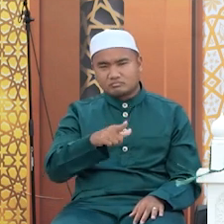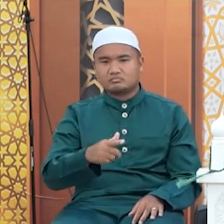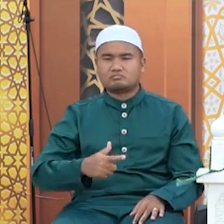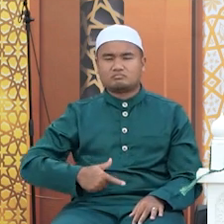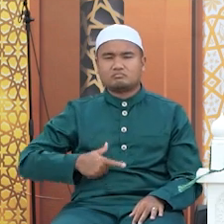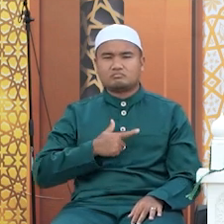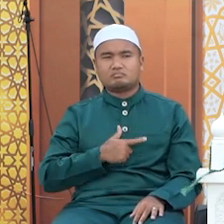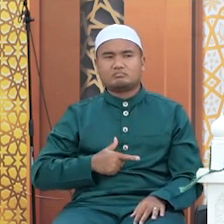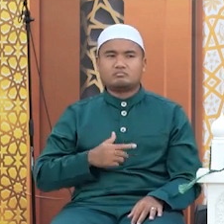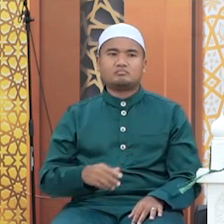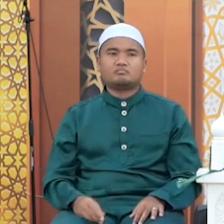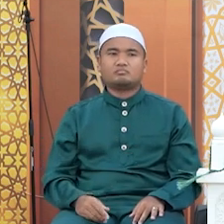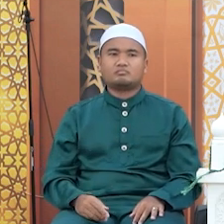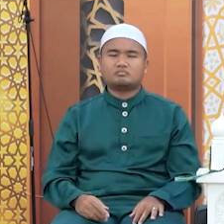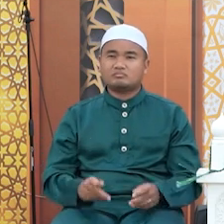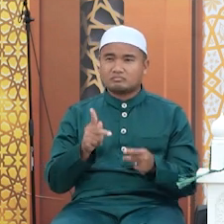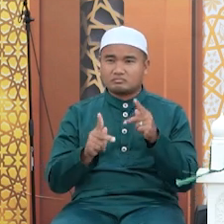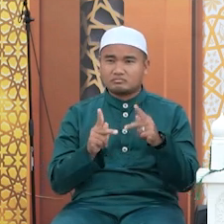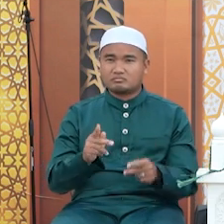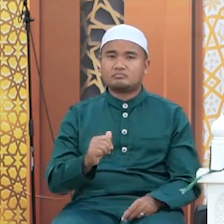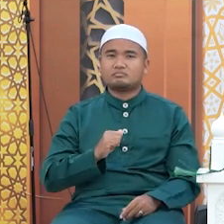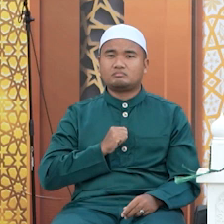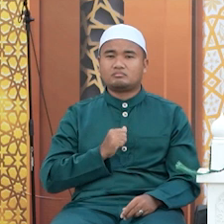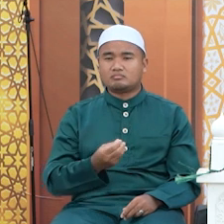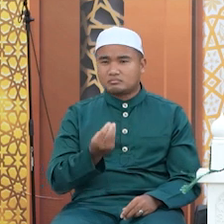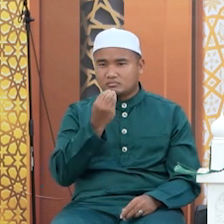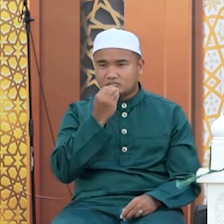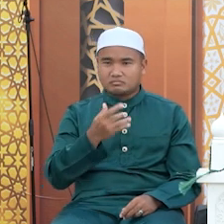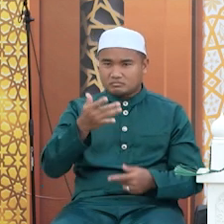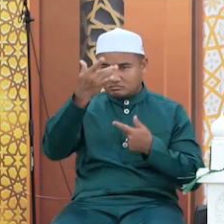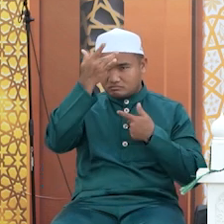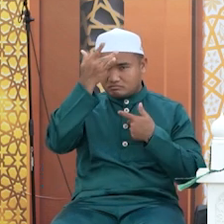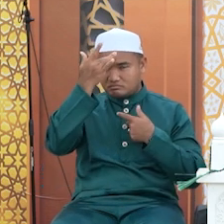Kalau saya makan, saya sakit yang sangat, nak kunyah pun tak boleh.